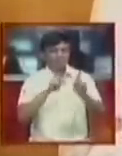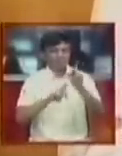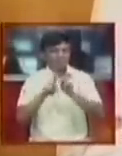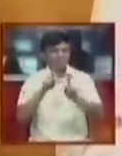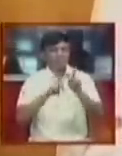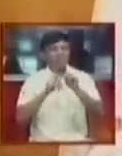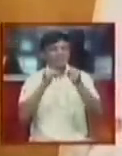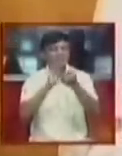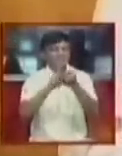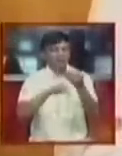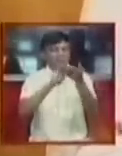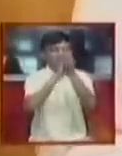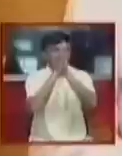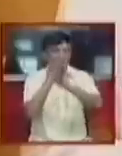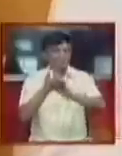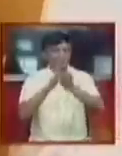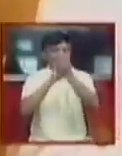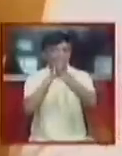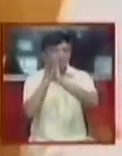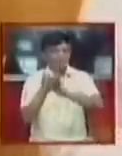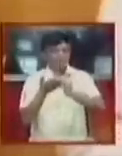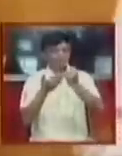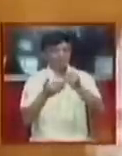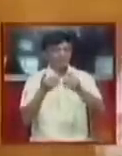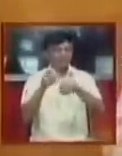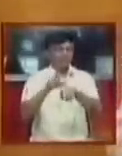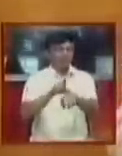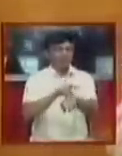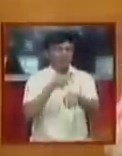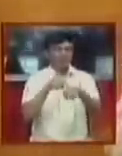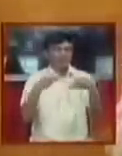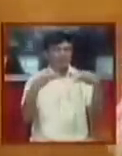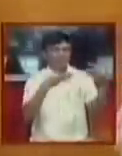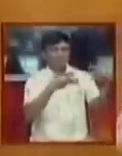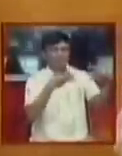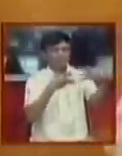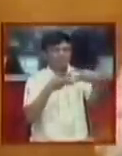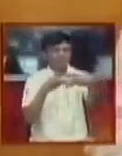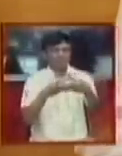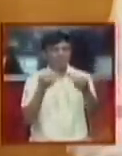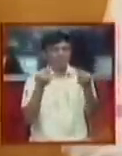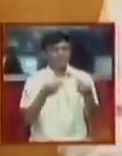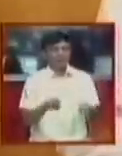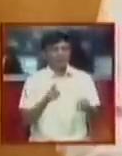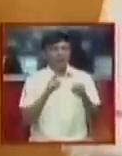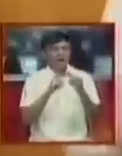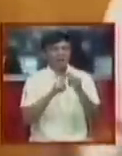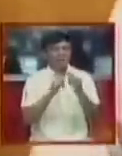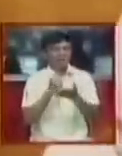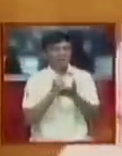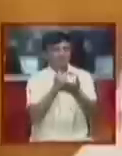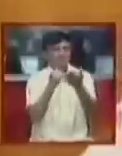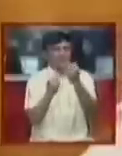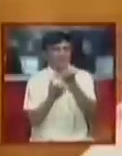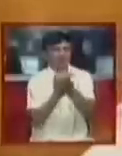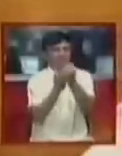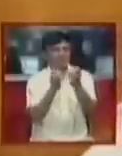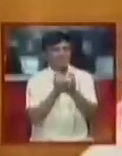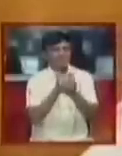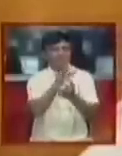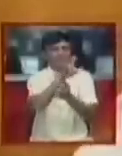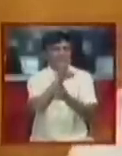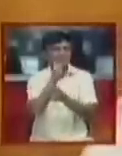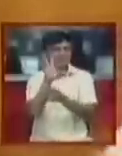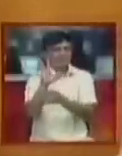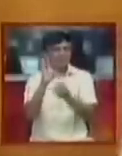sa katahimikan sa mga lugar na matagal nang binigyan ng putukan. Ang resulta nga po ng bayanihan, 365